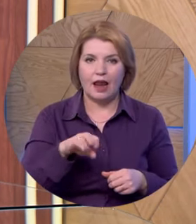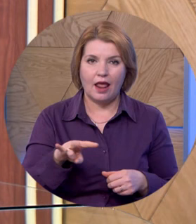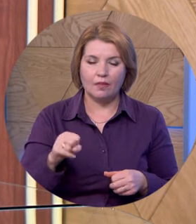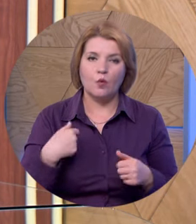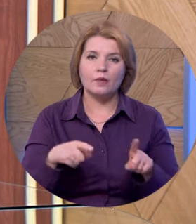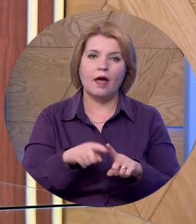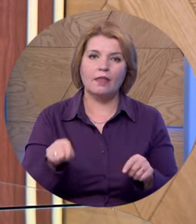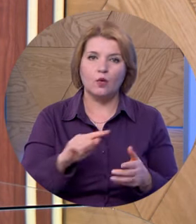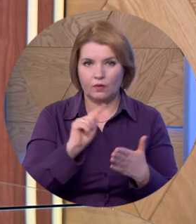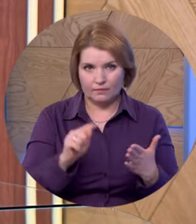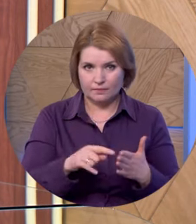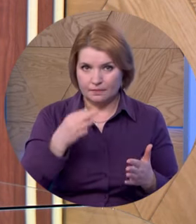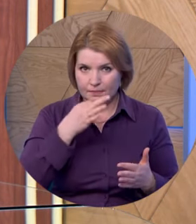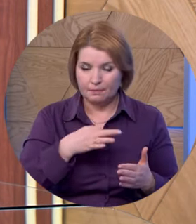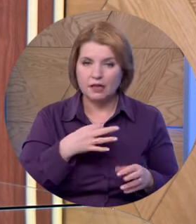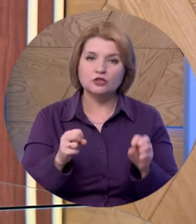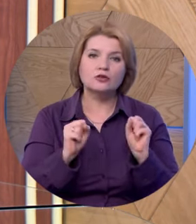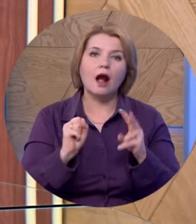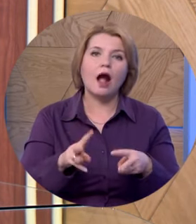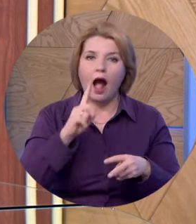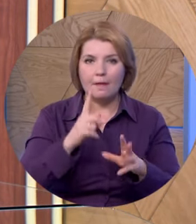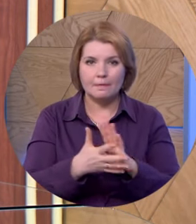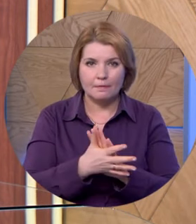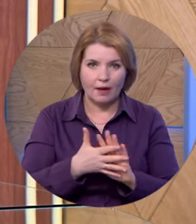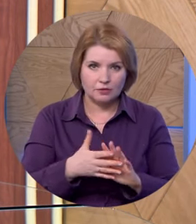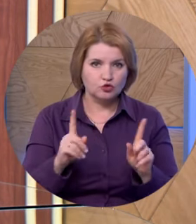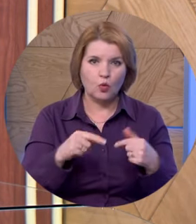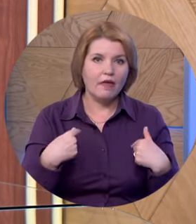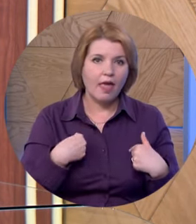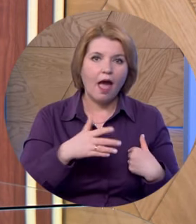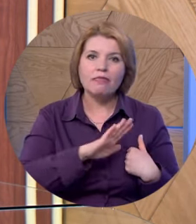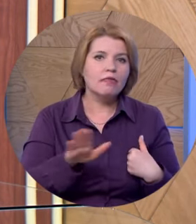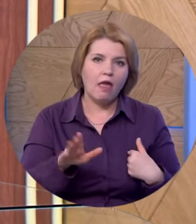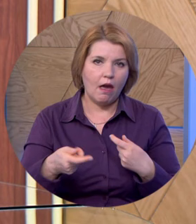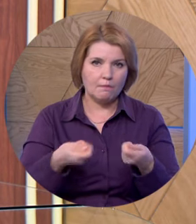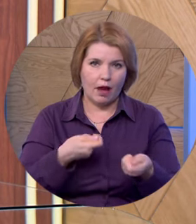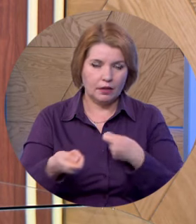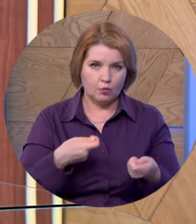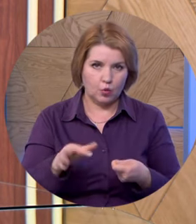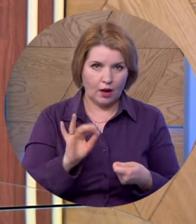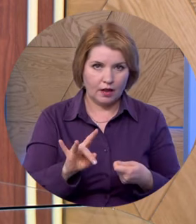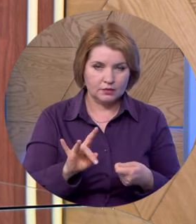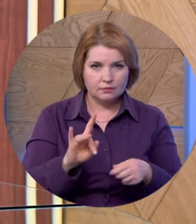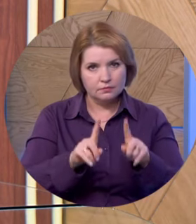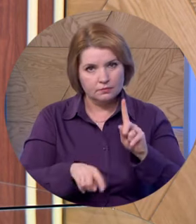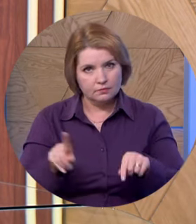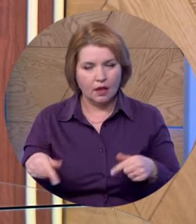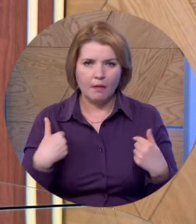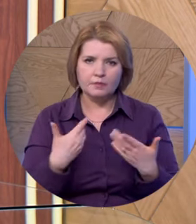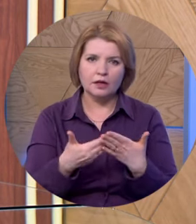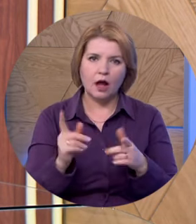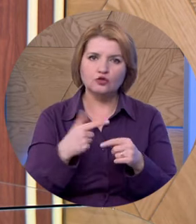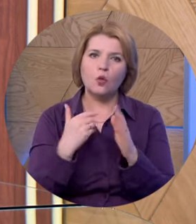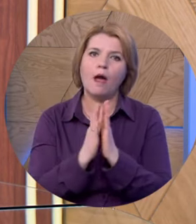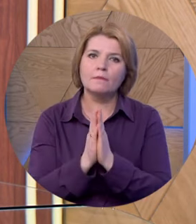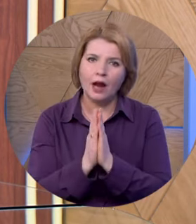меня такой вопрос. А подскажите, а как понять, что я не манипулятор? Потому что мне иногда кажется, что я, ну, там, какую-то просьбу прошу